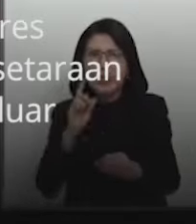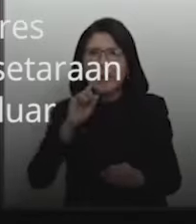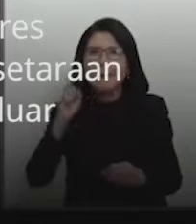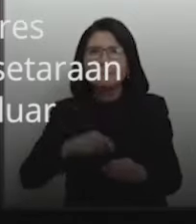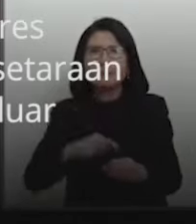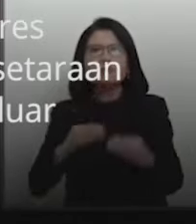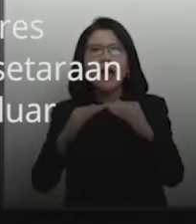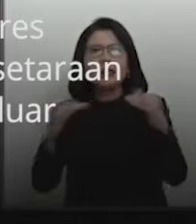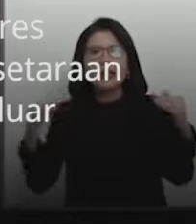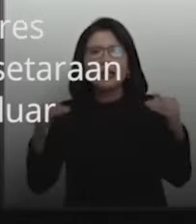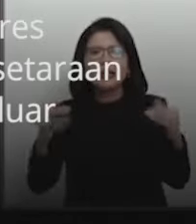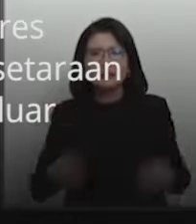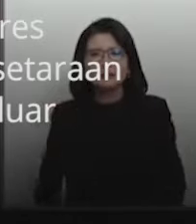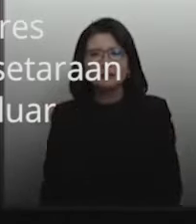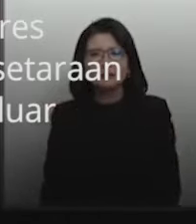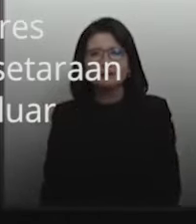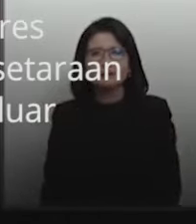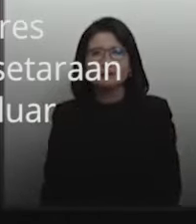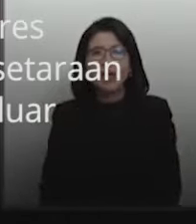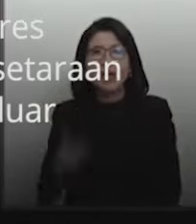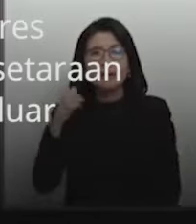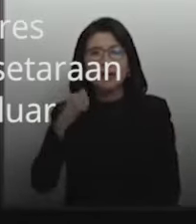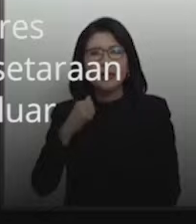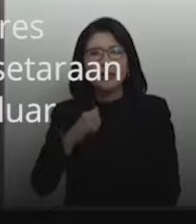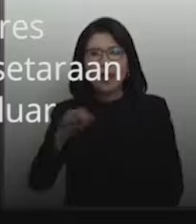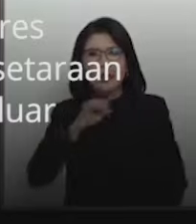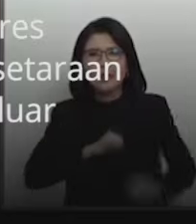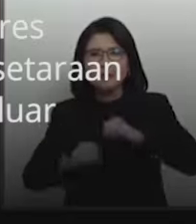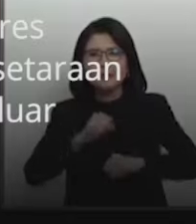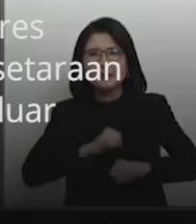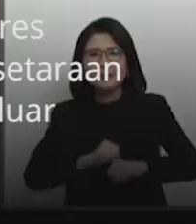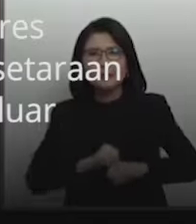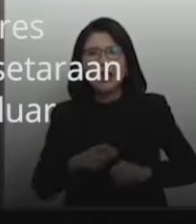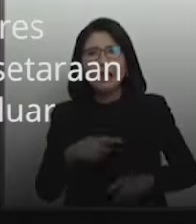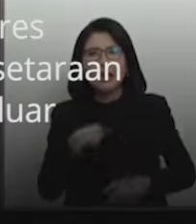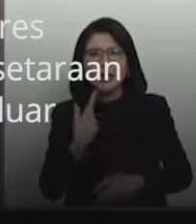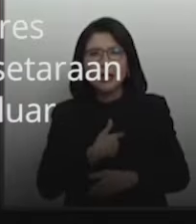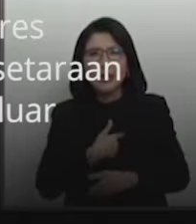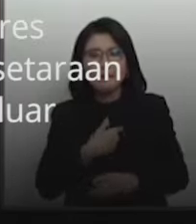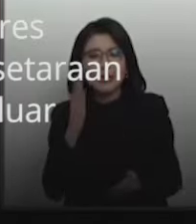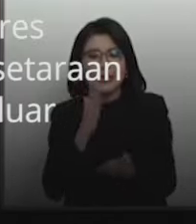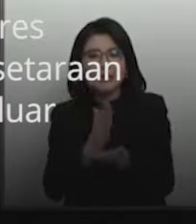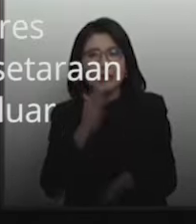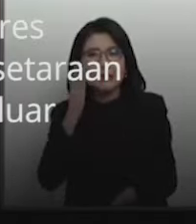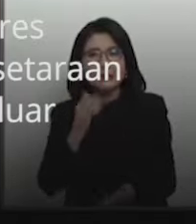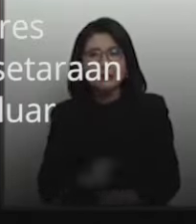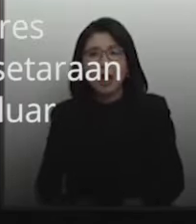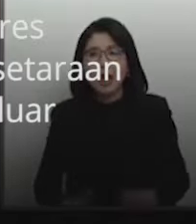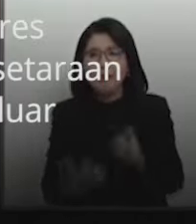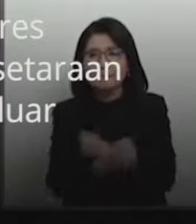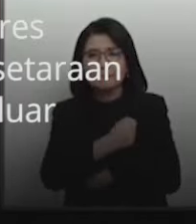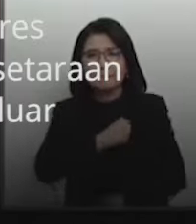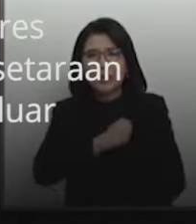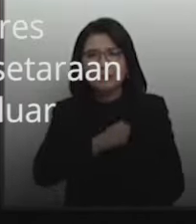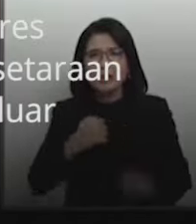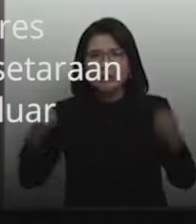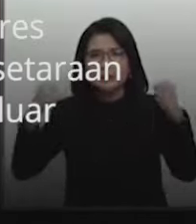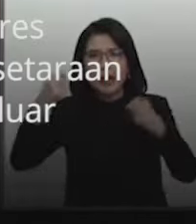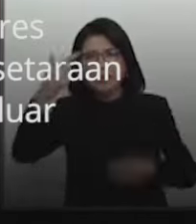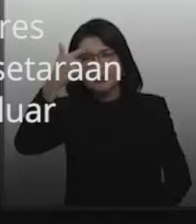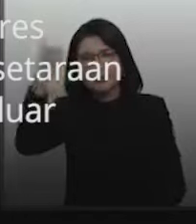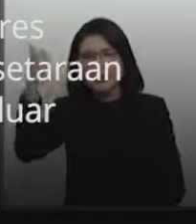keadilan karena itu misi kami tegas mewujudkan bangsa yang sehat yang cerdas yang